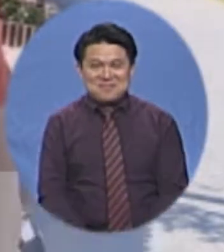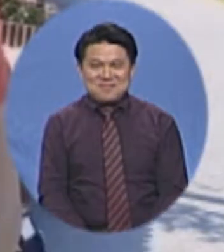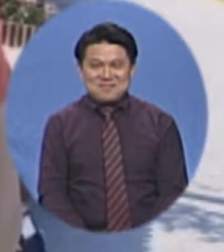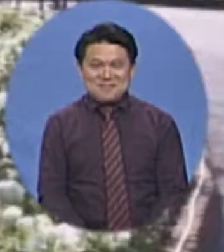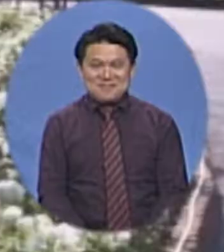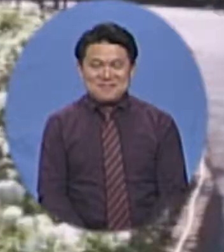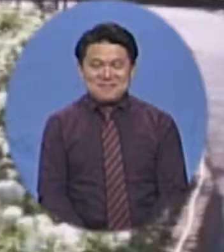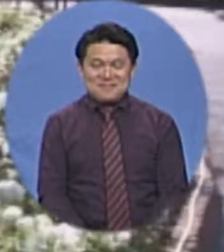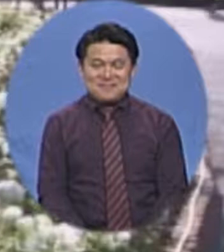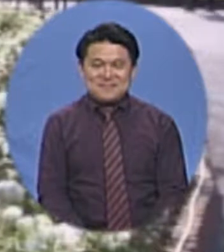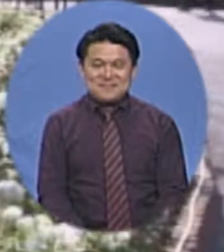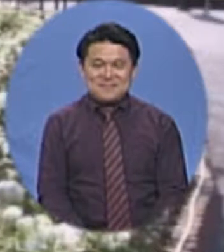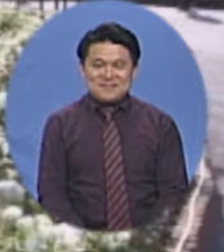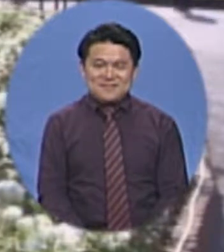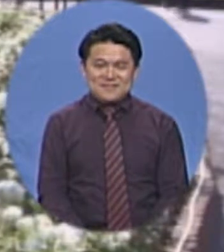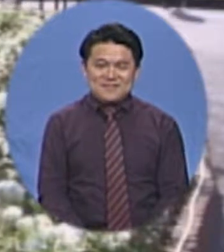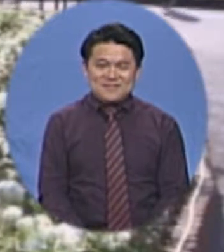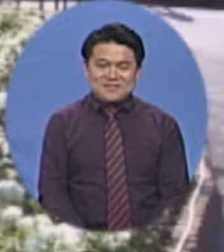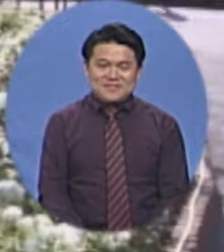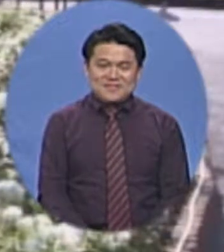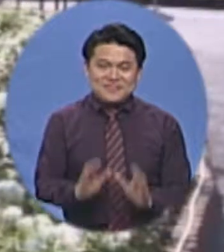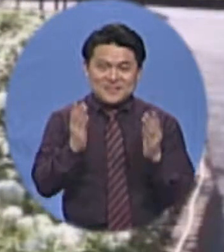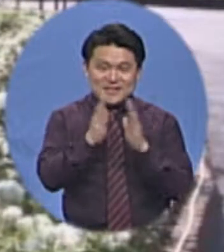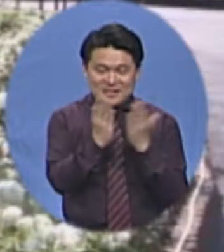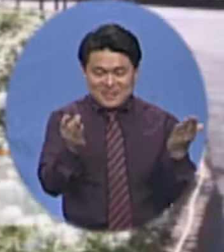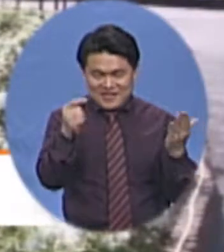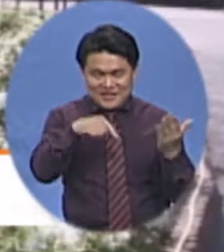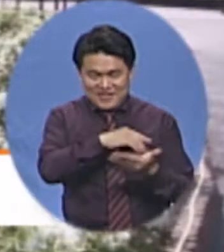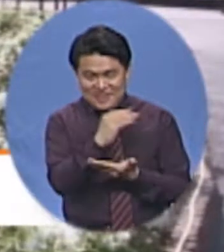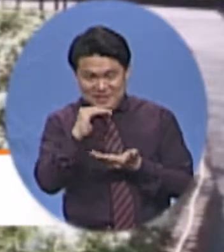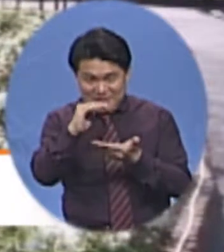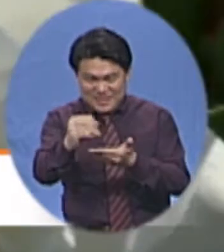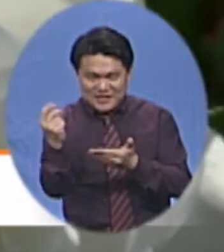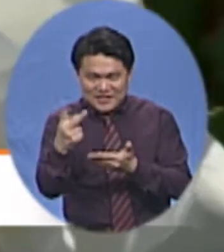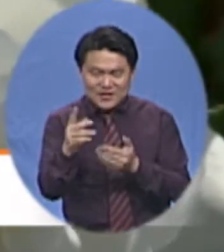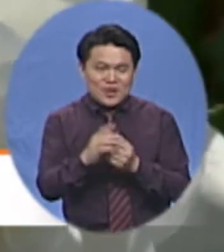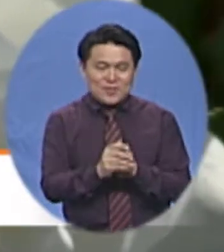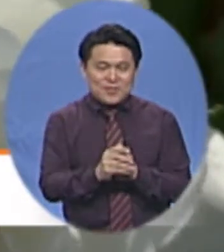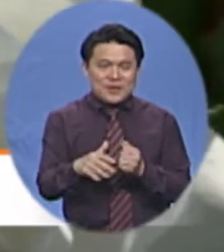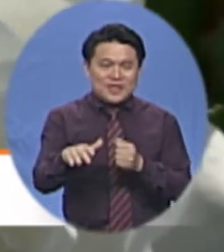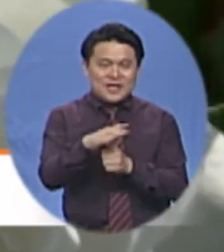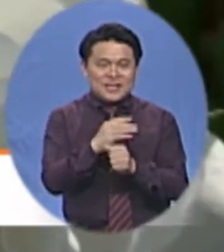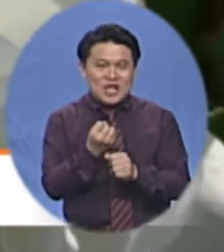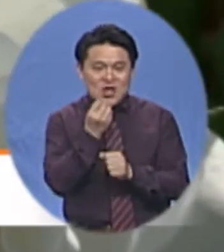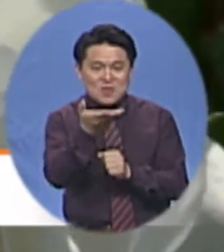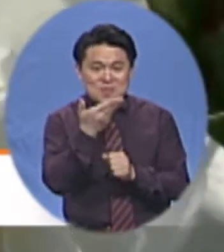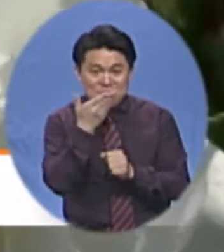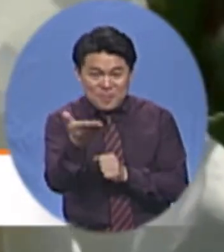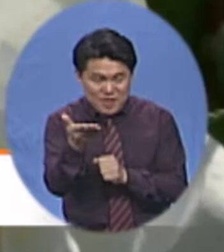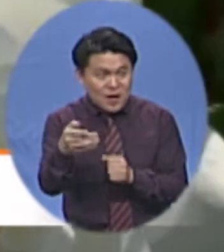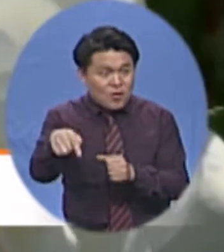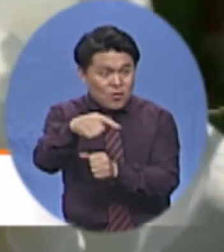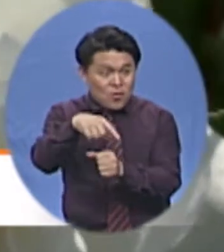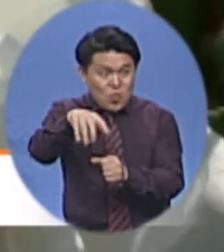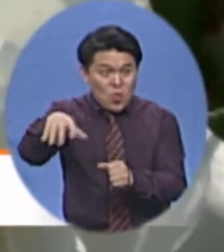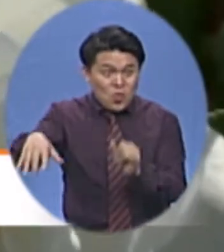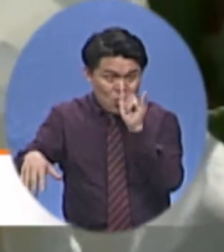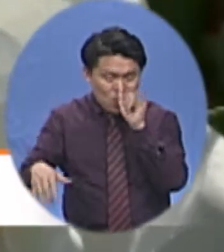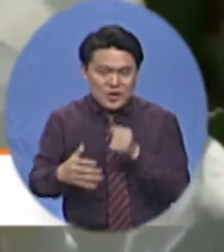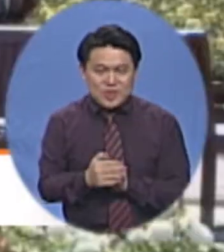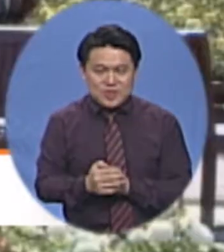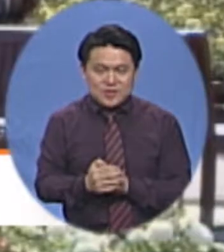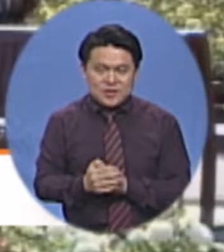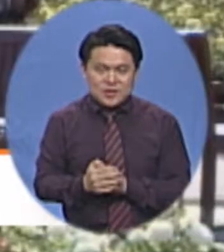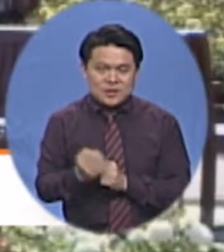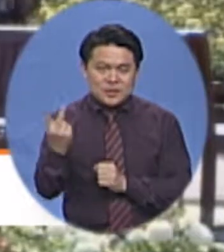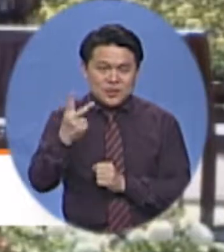싶네요. 동화 속 장미 이야기를 들려주고 프로포즈를 할 수 있는 테마존도 운영됩니다. 매일